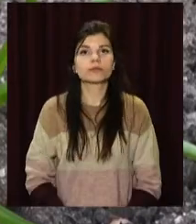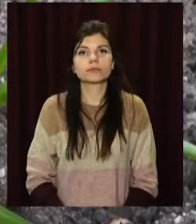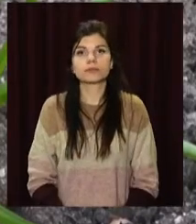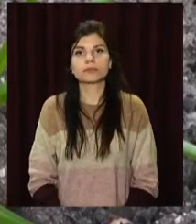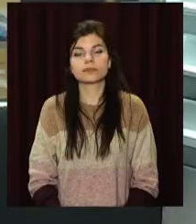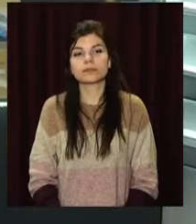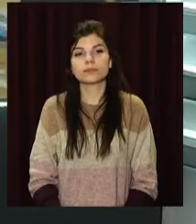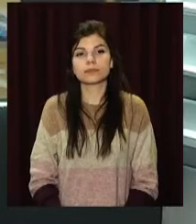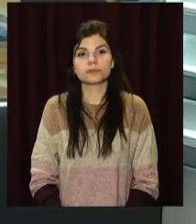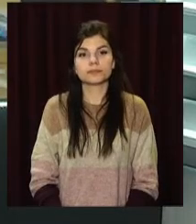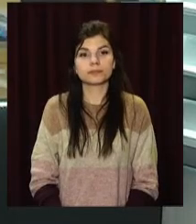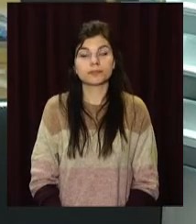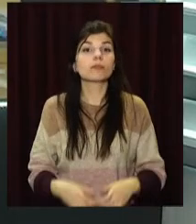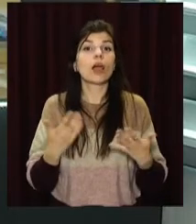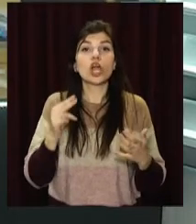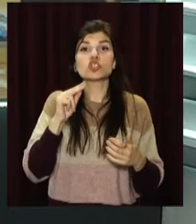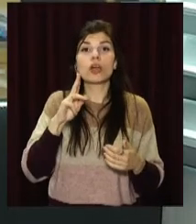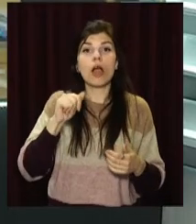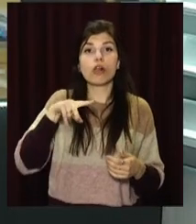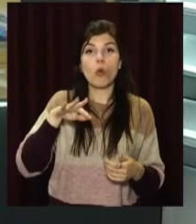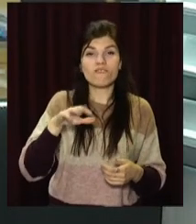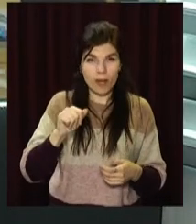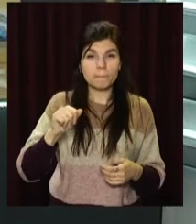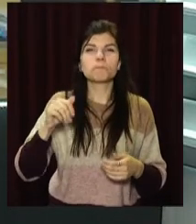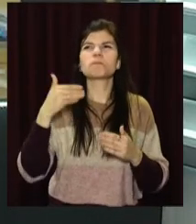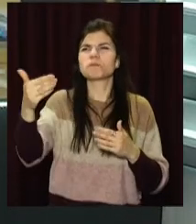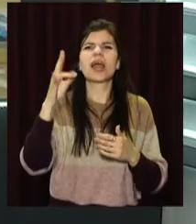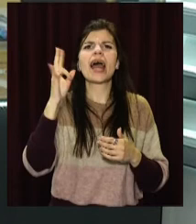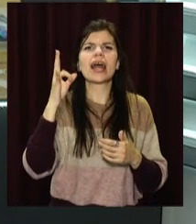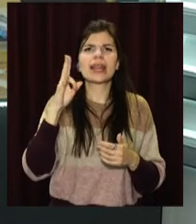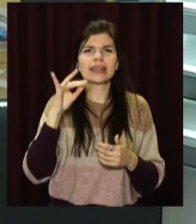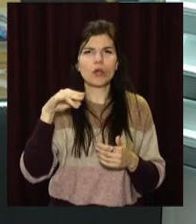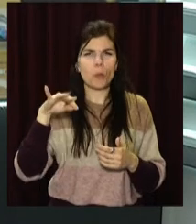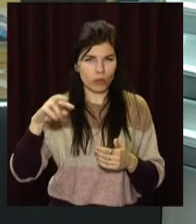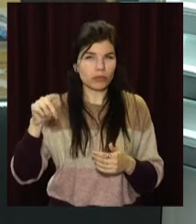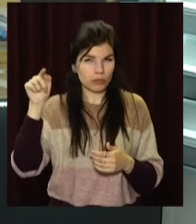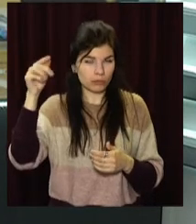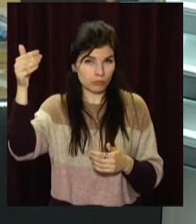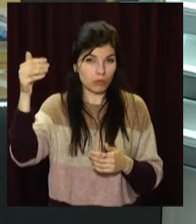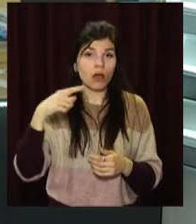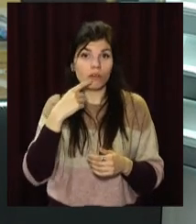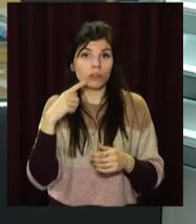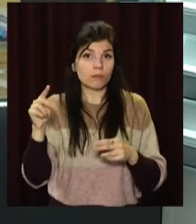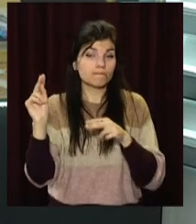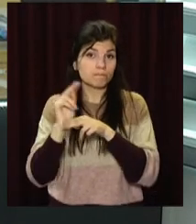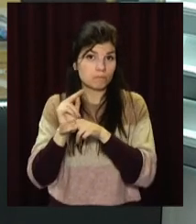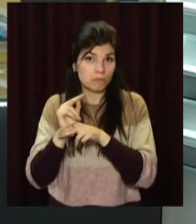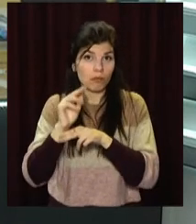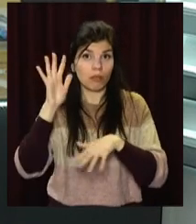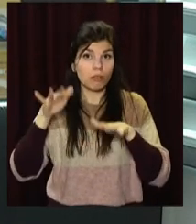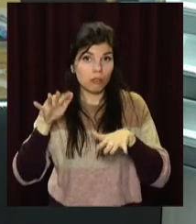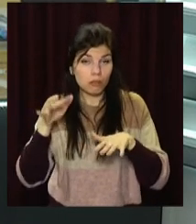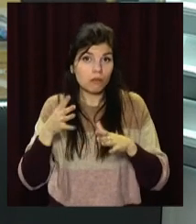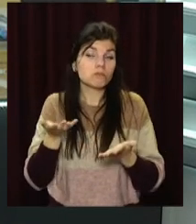«Відкритий». А у Чкаловому, що на Нікопольщині, для розміщення дитячого садка реконструюють занедбану будівлю. Недобудову